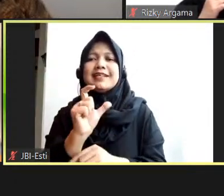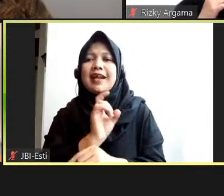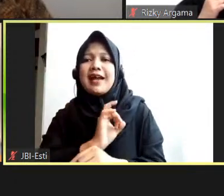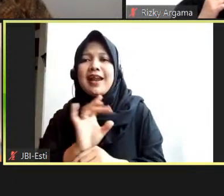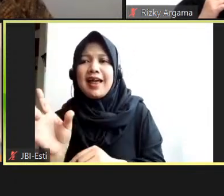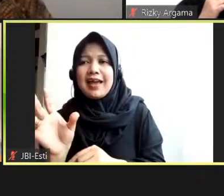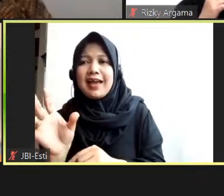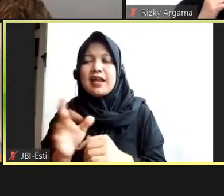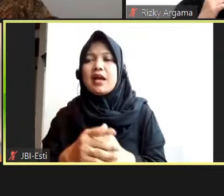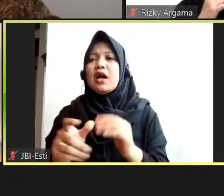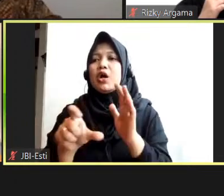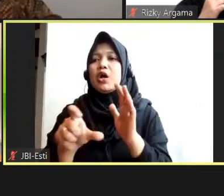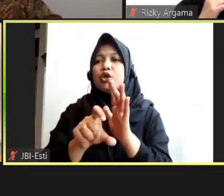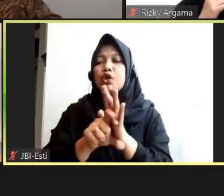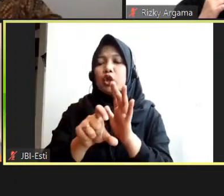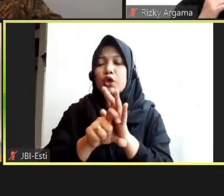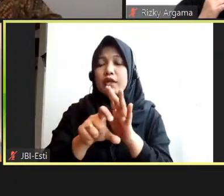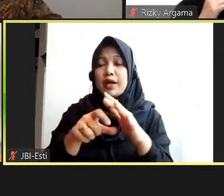kita menempuh